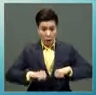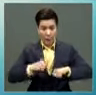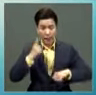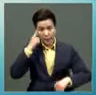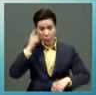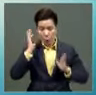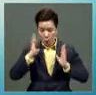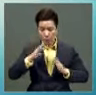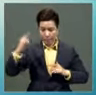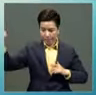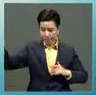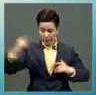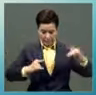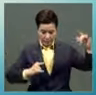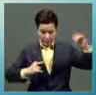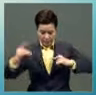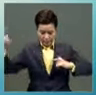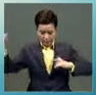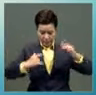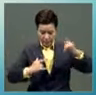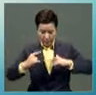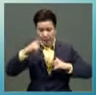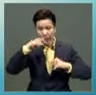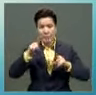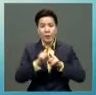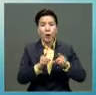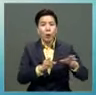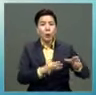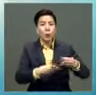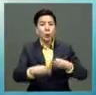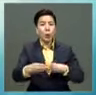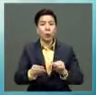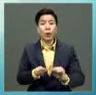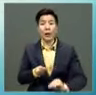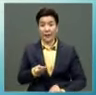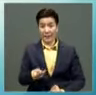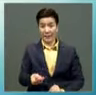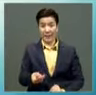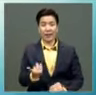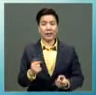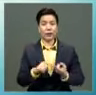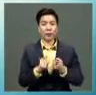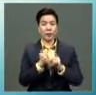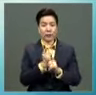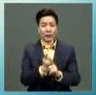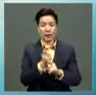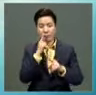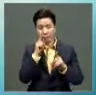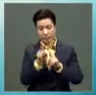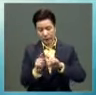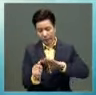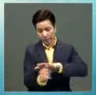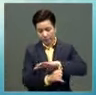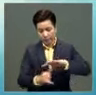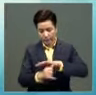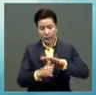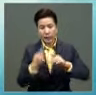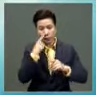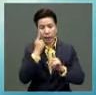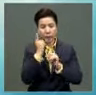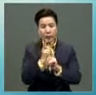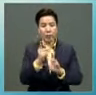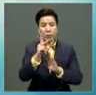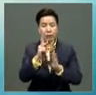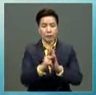างเข้ามาในราชอาณาจักรแบบผ่อนคลายตามมาตรการ State Quarantine ตามข้อกำหนด